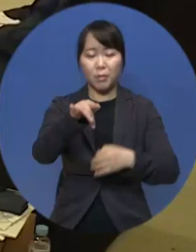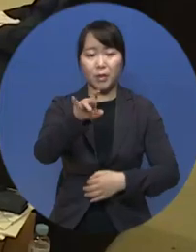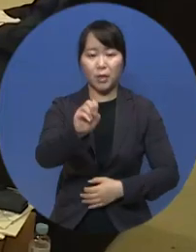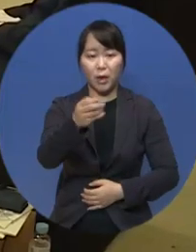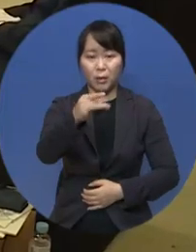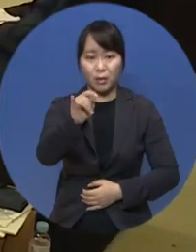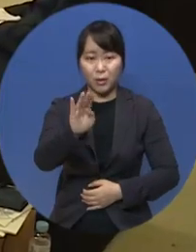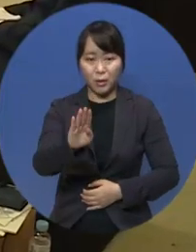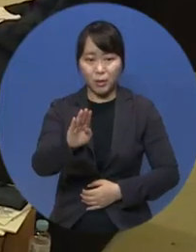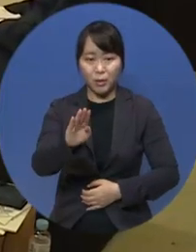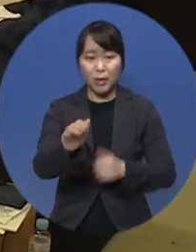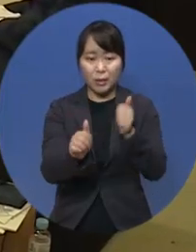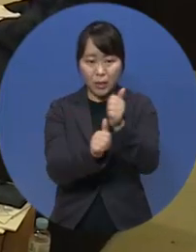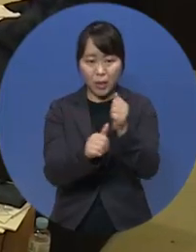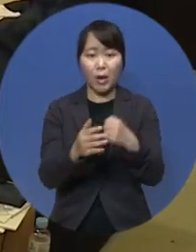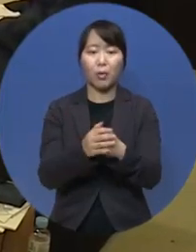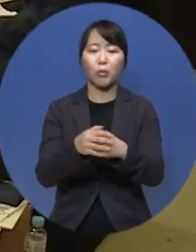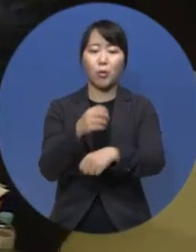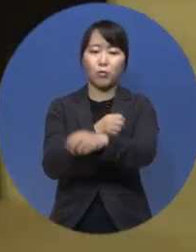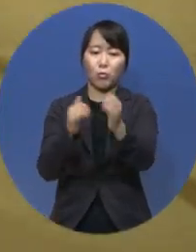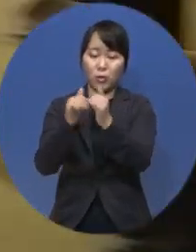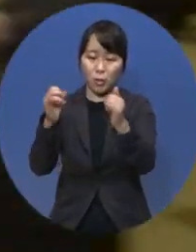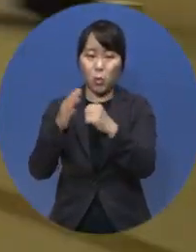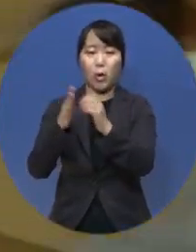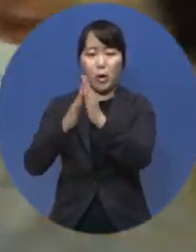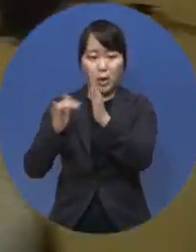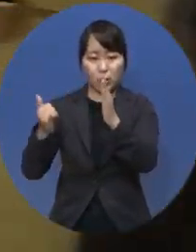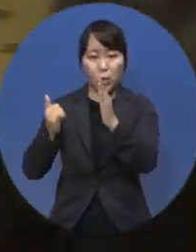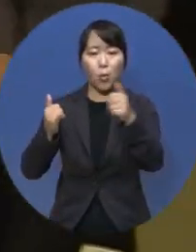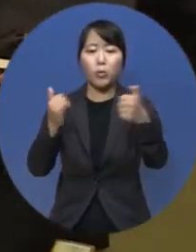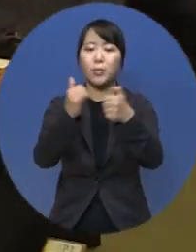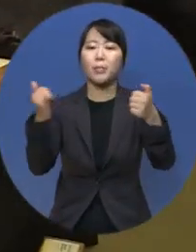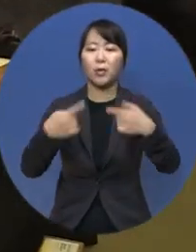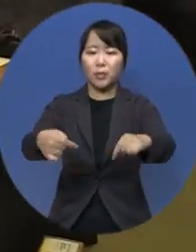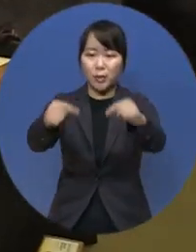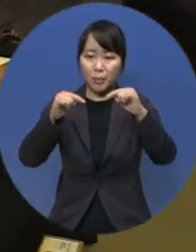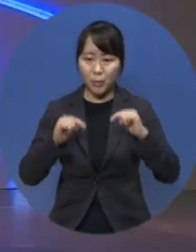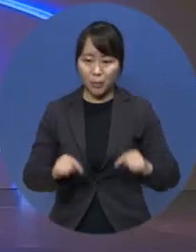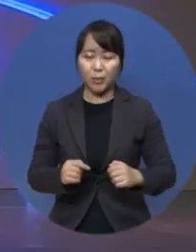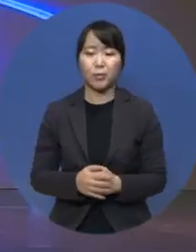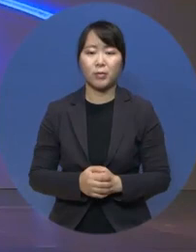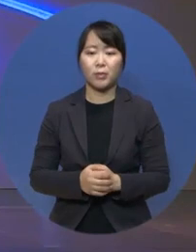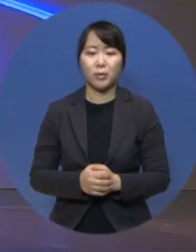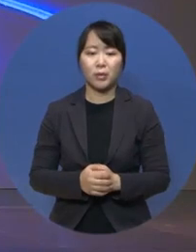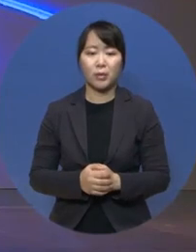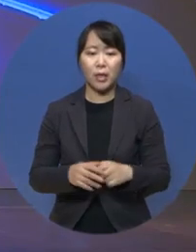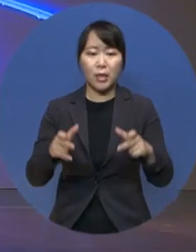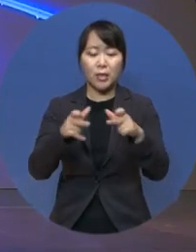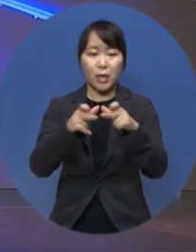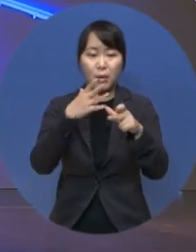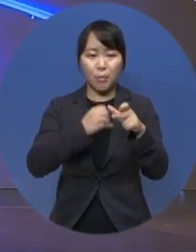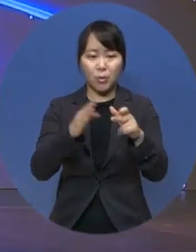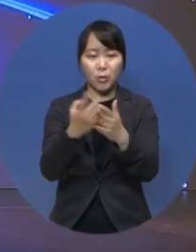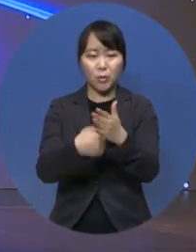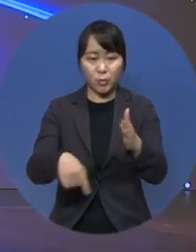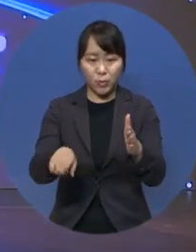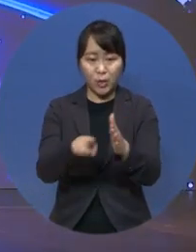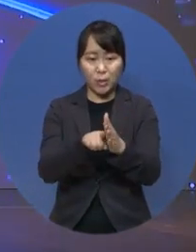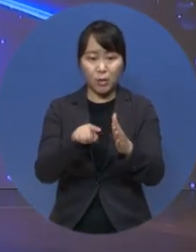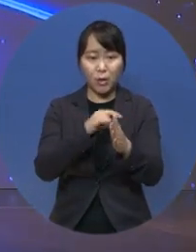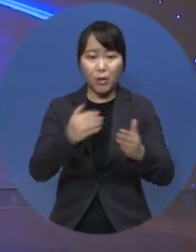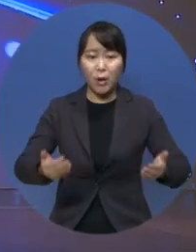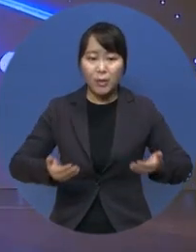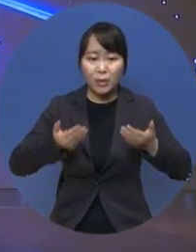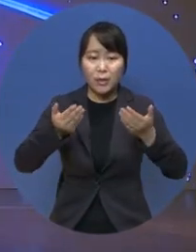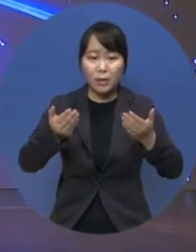장애인복지 1 공자 가족 등 약 50여명이 참석했으며 창 애인 복지를 위해 헌신한 의 공자